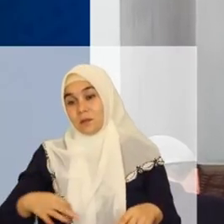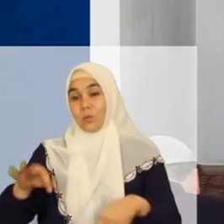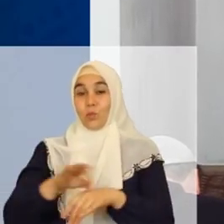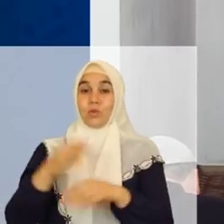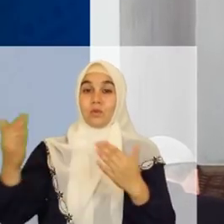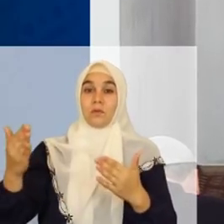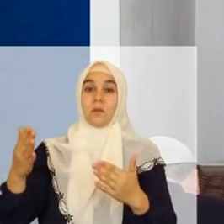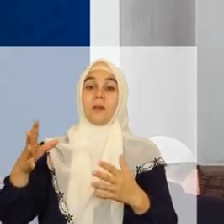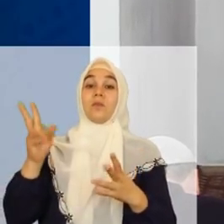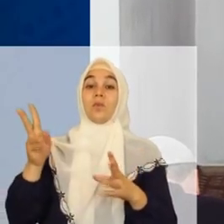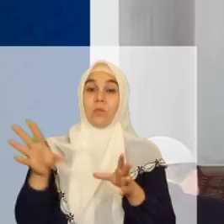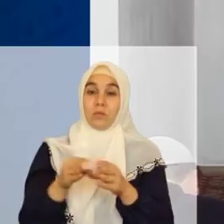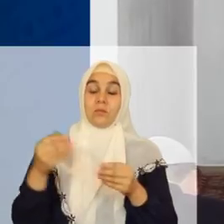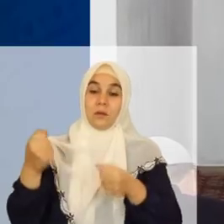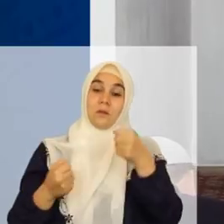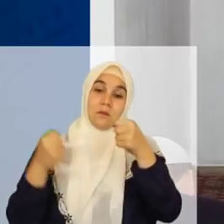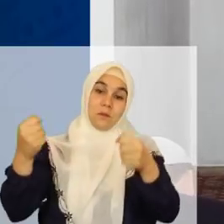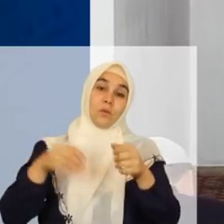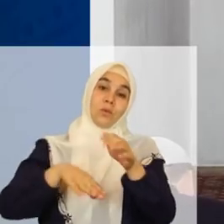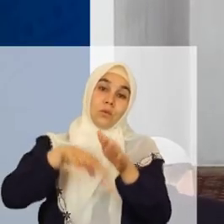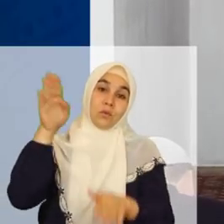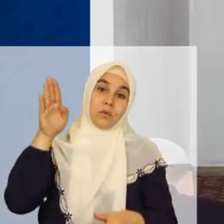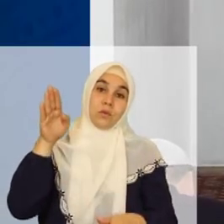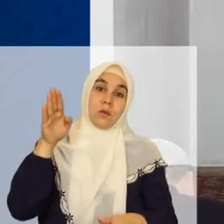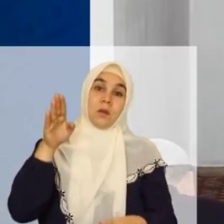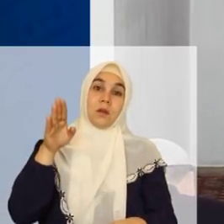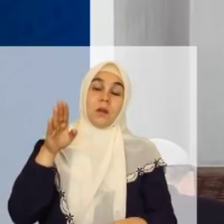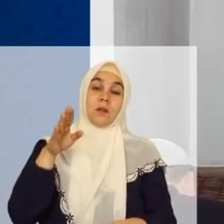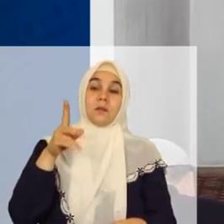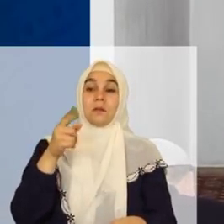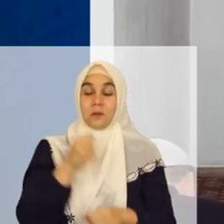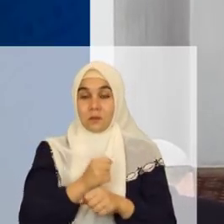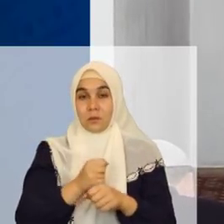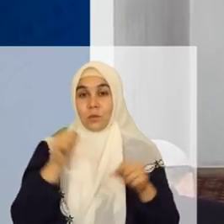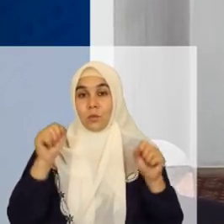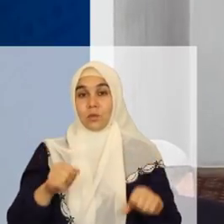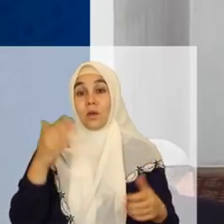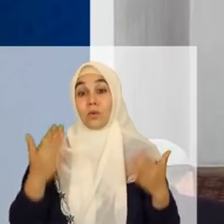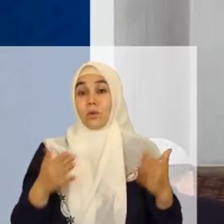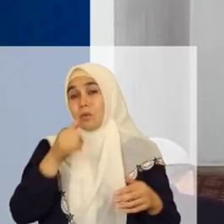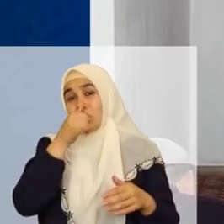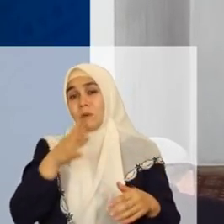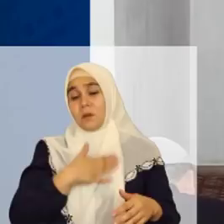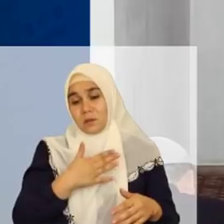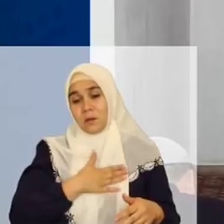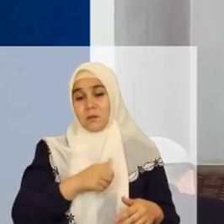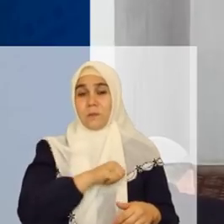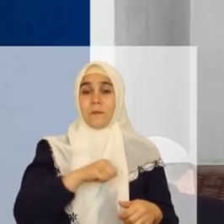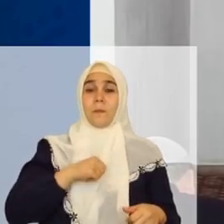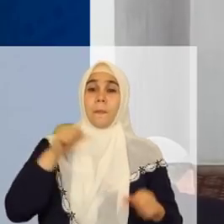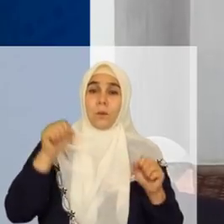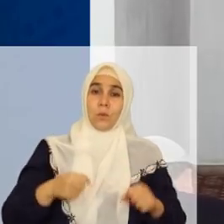erlari, mahramlari ayollarimizni xizmatini qilish kerak. Uni qilsin. Yo, bu yog'i endi o'zi nima